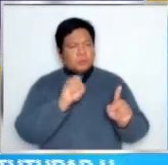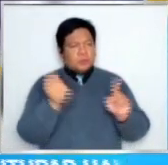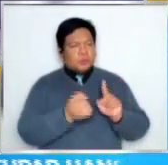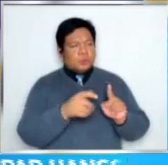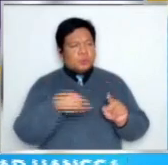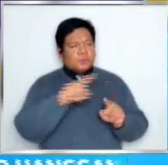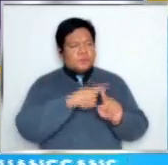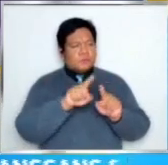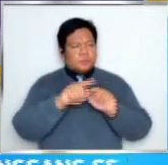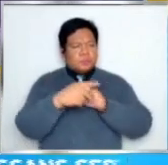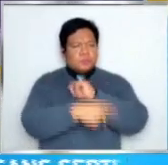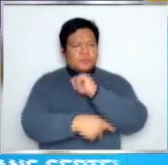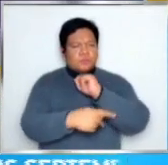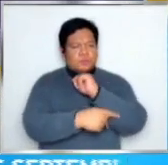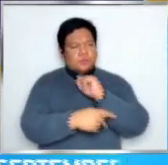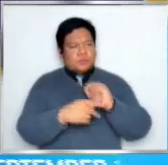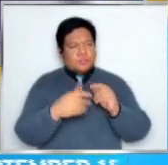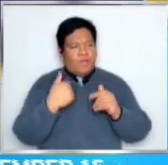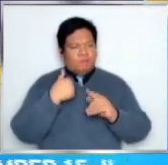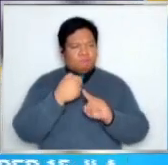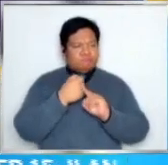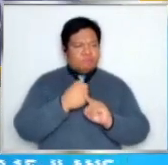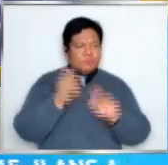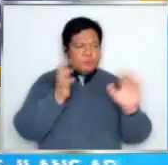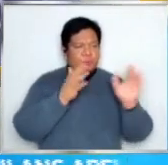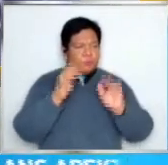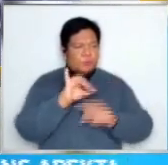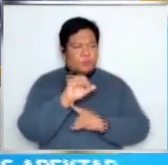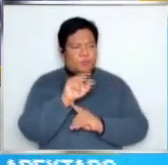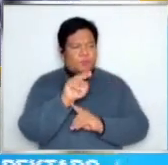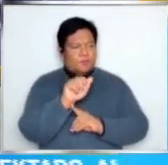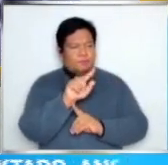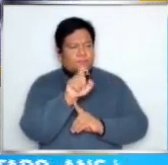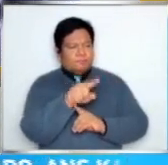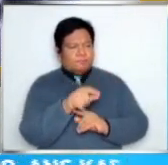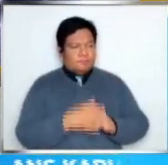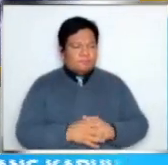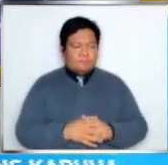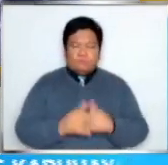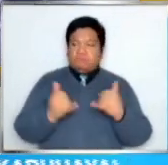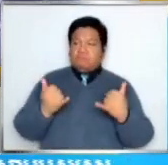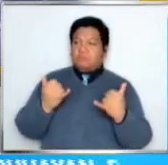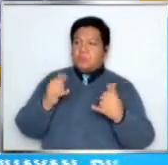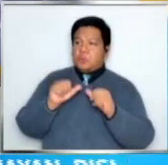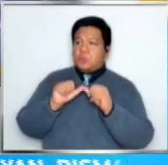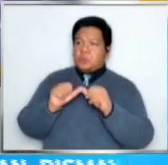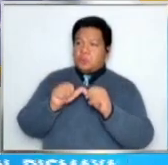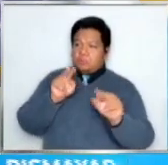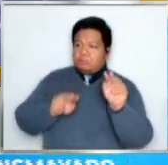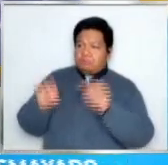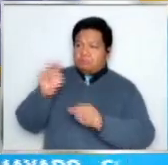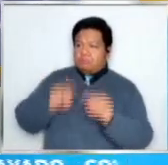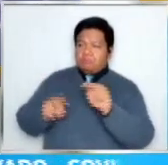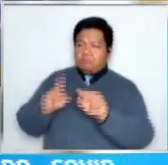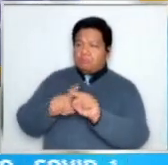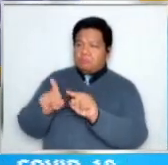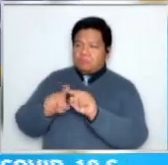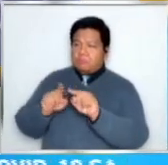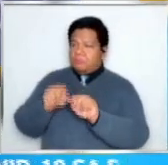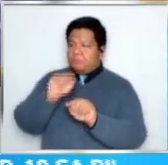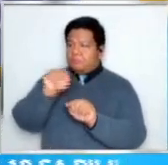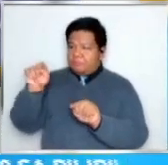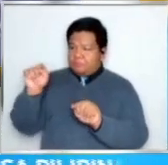bagyong Julina? Opo, ongoing po ang ating damage assessment po sa mga areas na nilipasan na po ng bagyo.